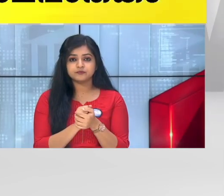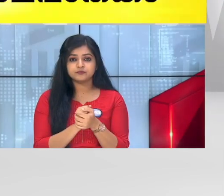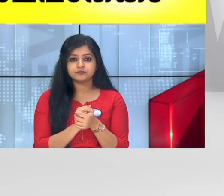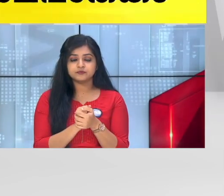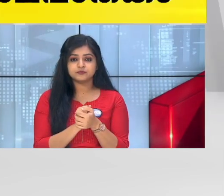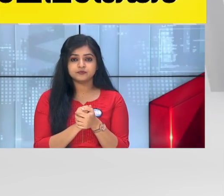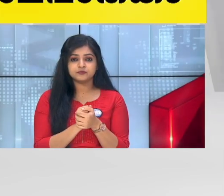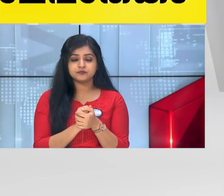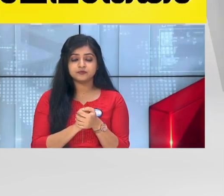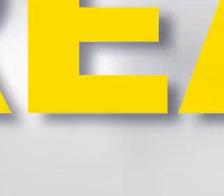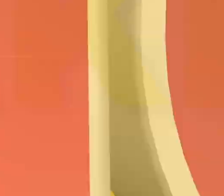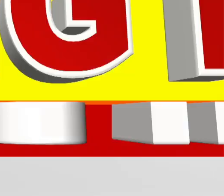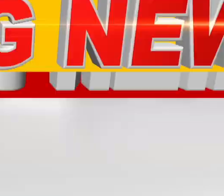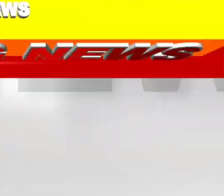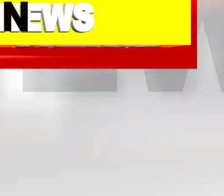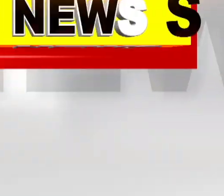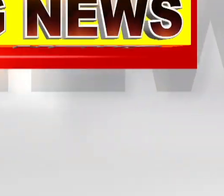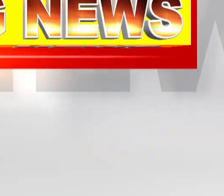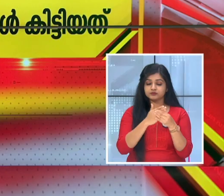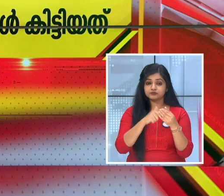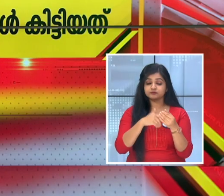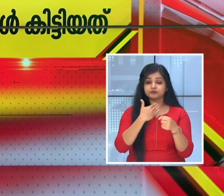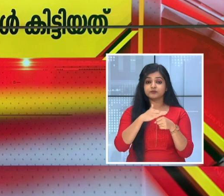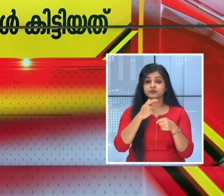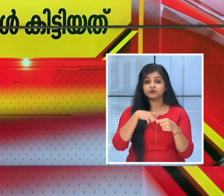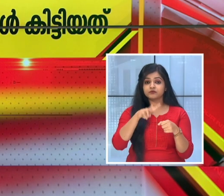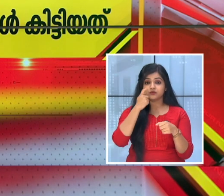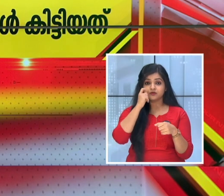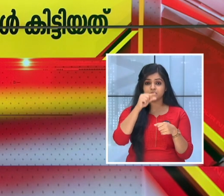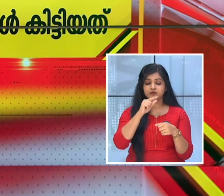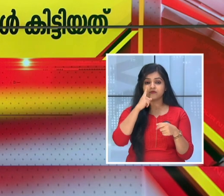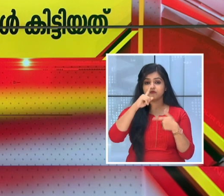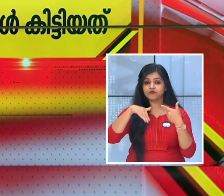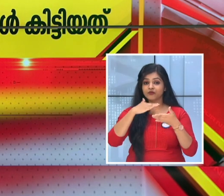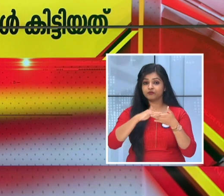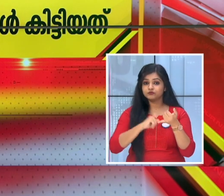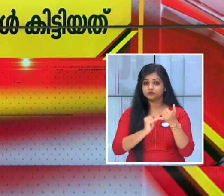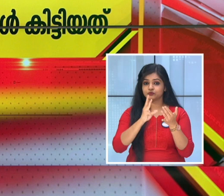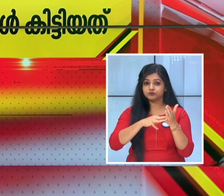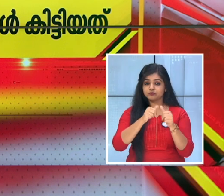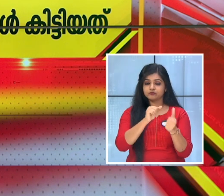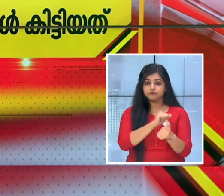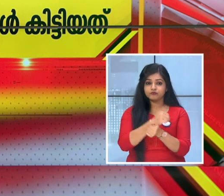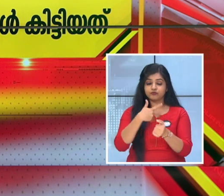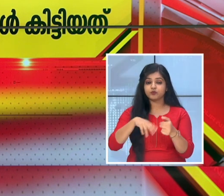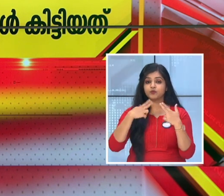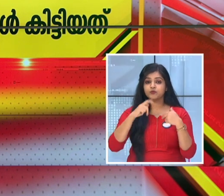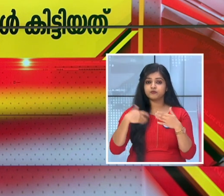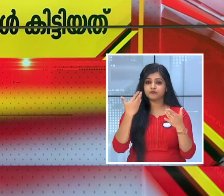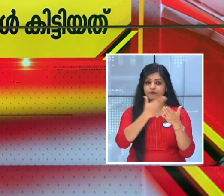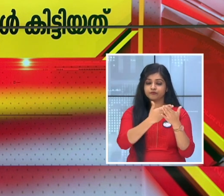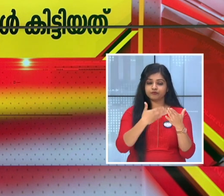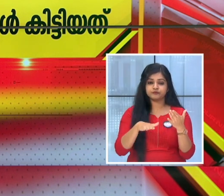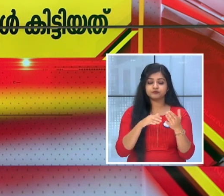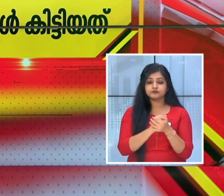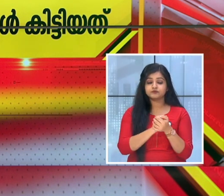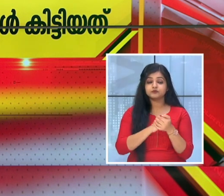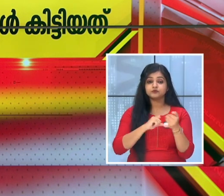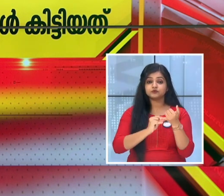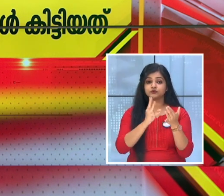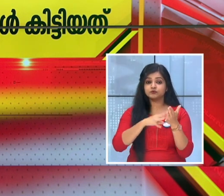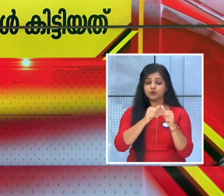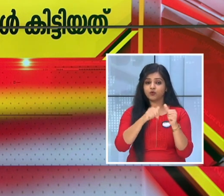ശരി. കട്ടപ്പന ഇരട്ടക്കൊലപാതക കേസിൽ കൊല്ലപ്പെട്ട വിജയന്റെ ഭാര്യ സുമ അറസ്റ്റിലായിരിക്കുകയാണ്. സുമയെ കോടതിയിൽ ഹാജരാക്കി റിമാൻഡ് ചെയ്തു. സുമയെ